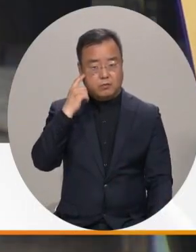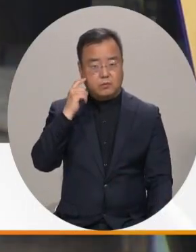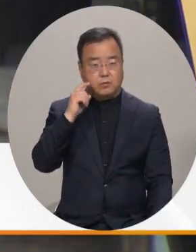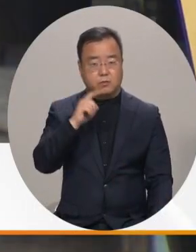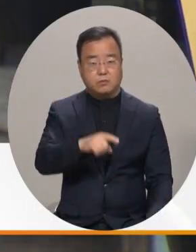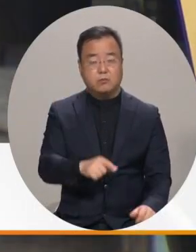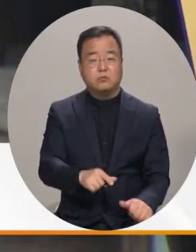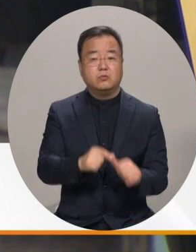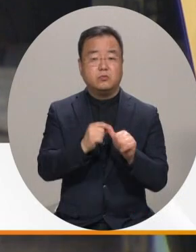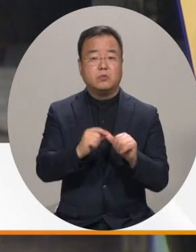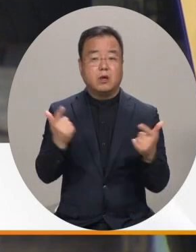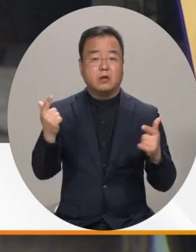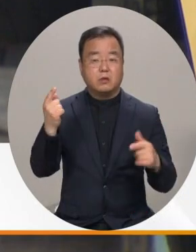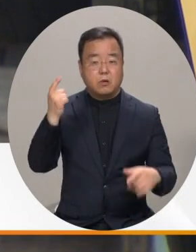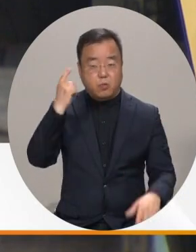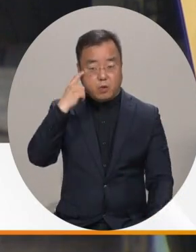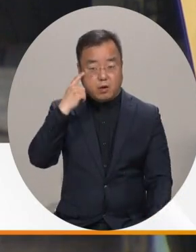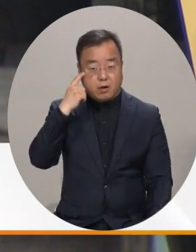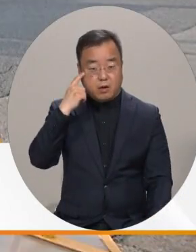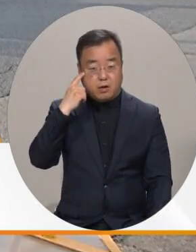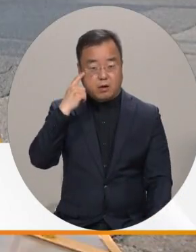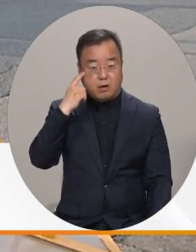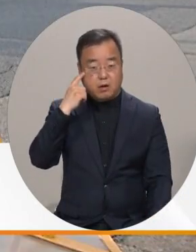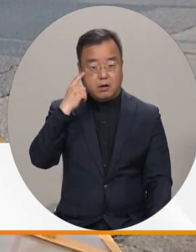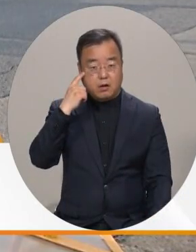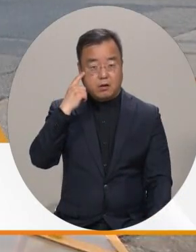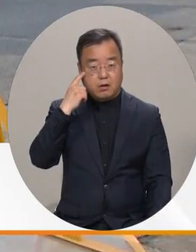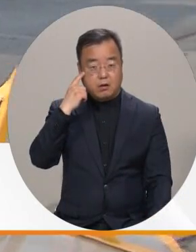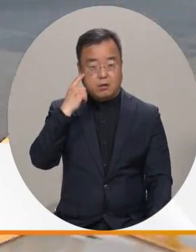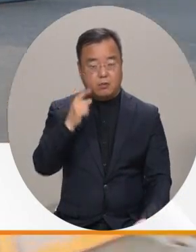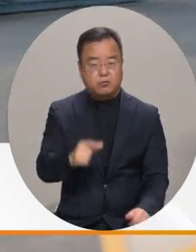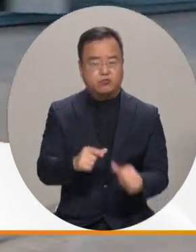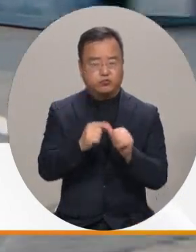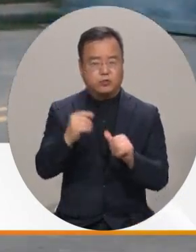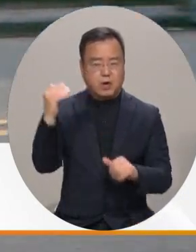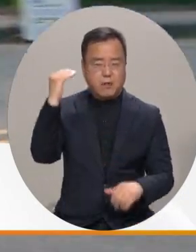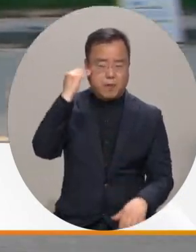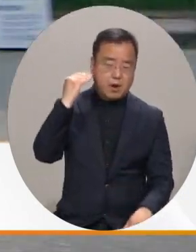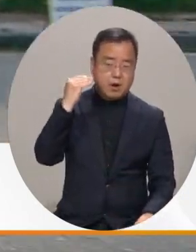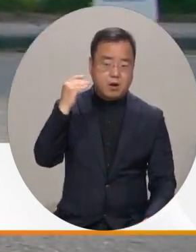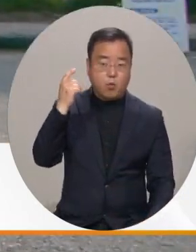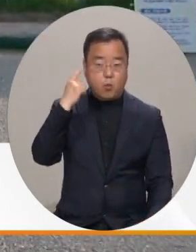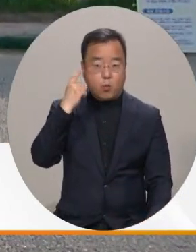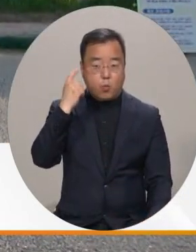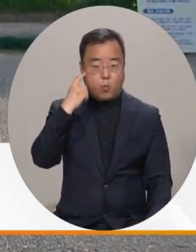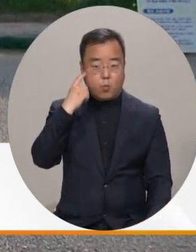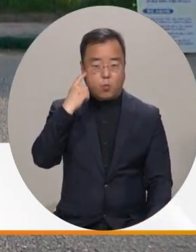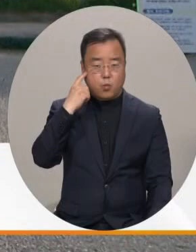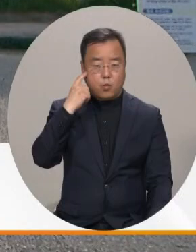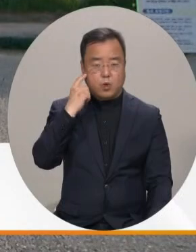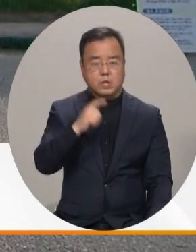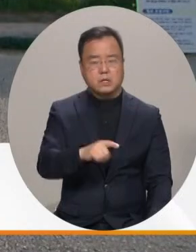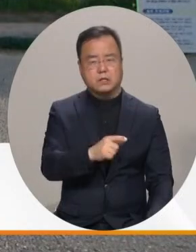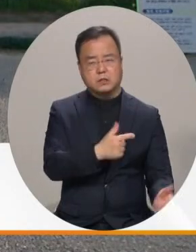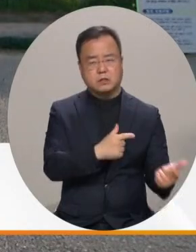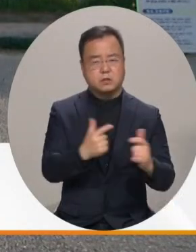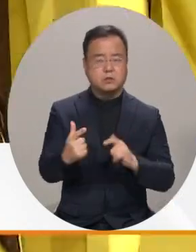왜 구조하지 않았어요 왜 구조 방해했기